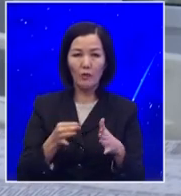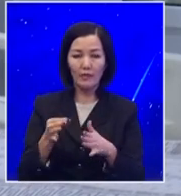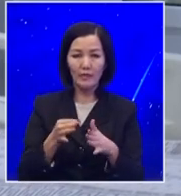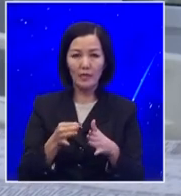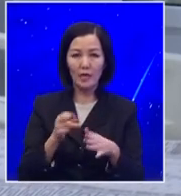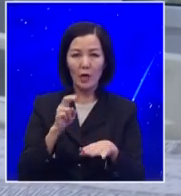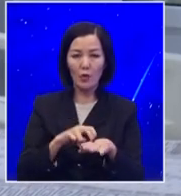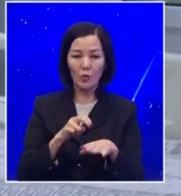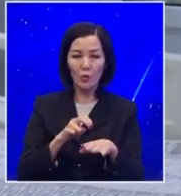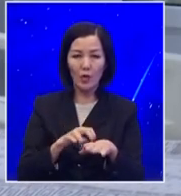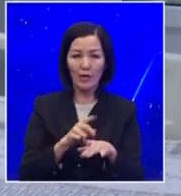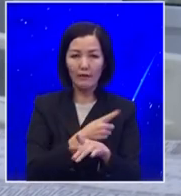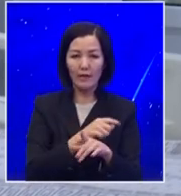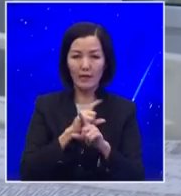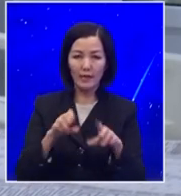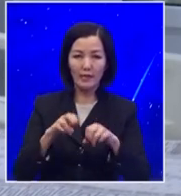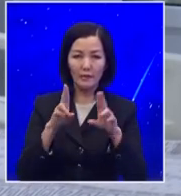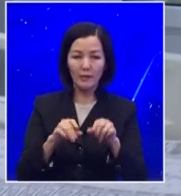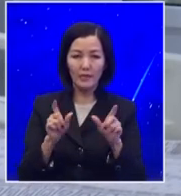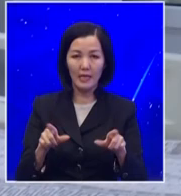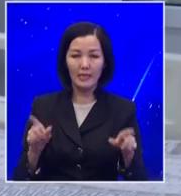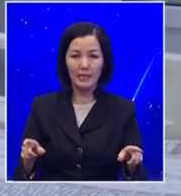облыстық ауруханалардың специалистері,